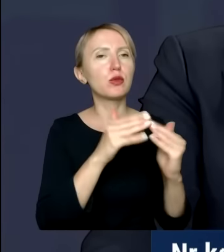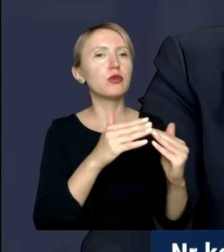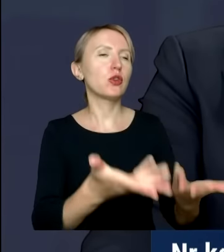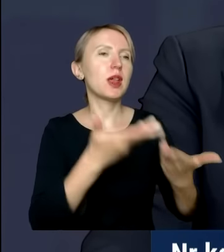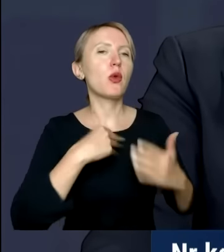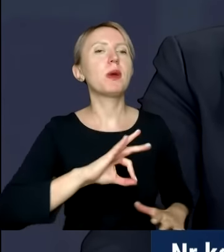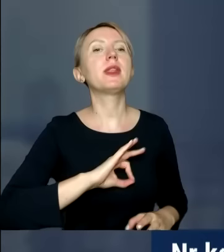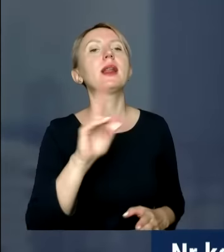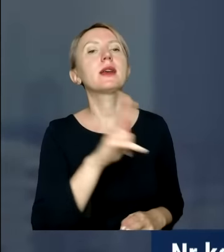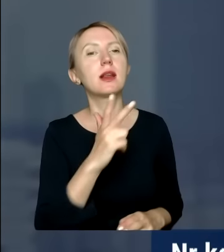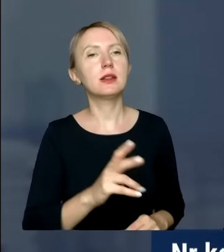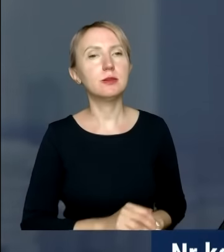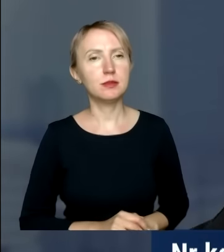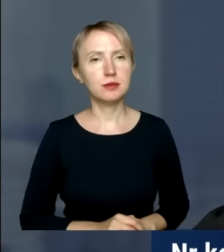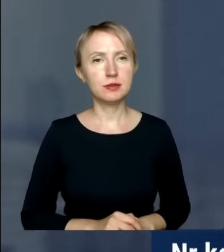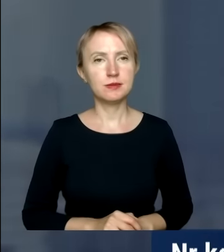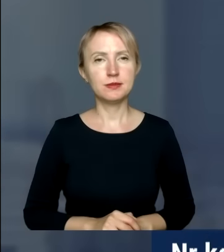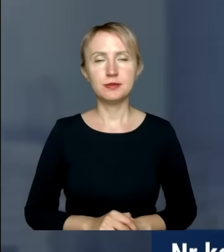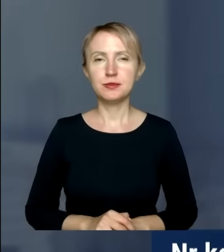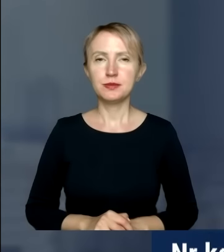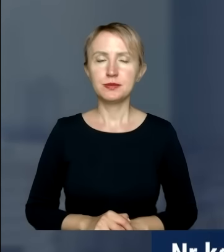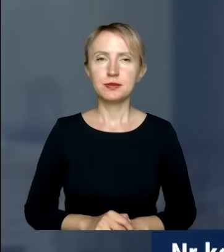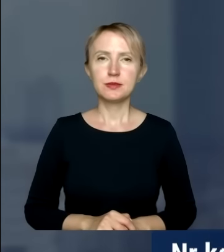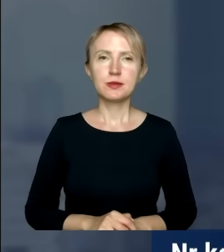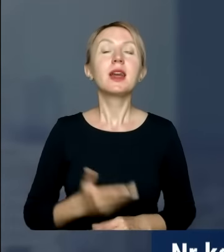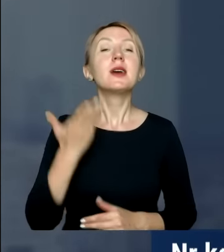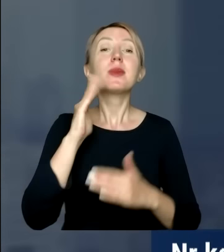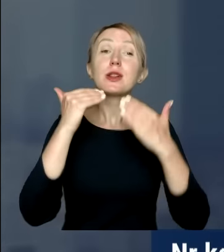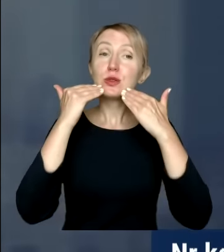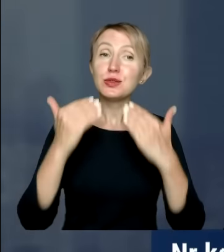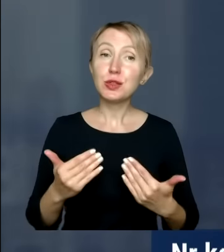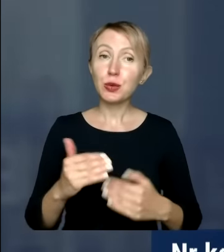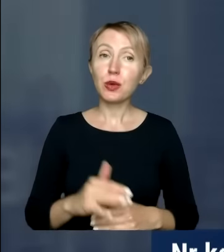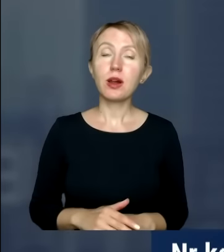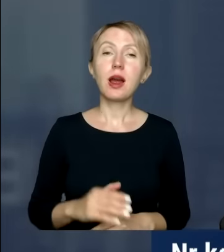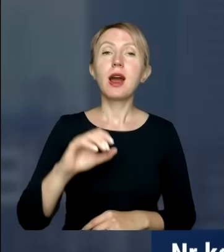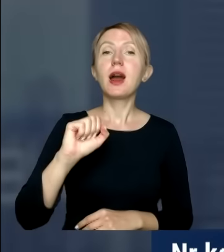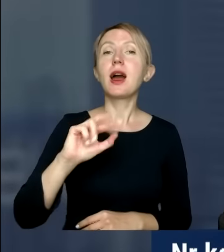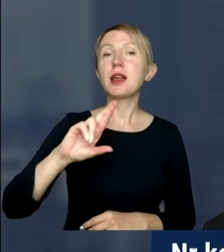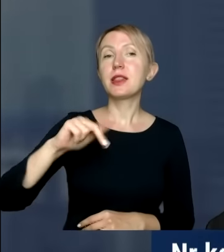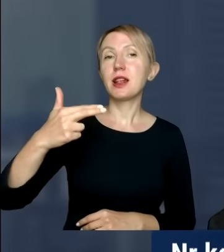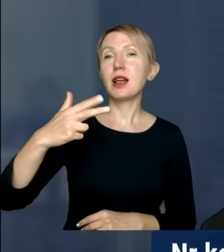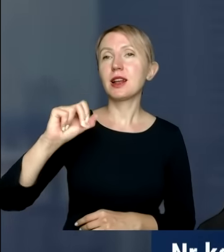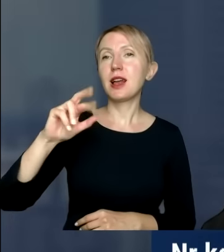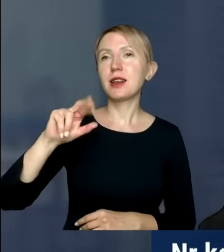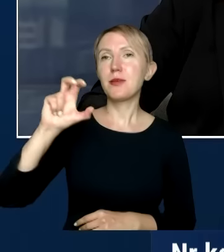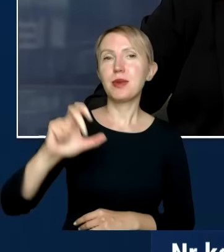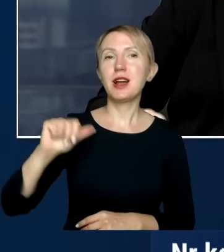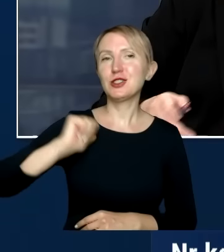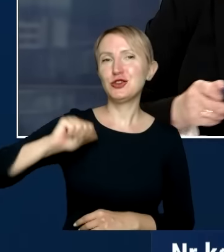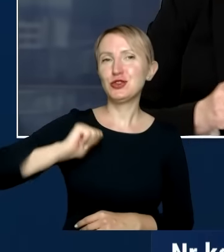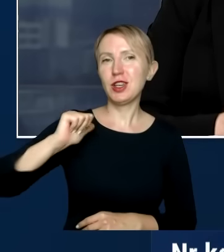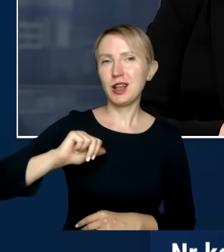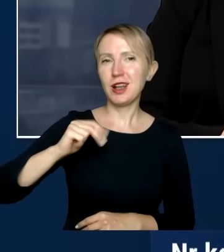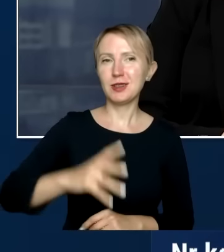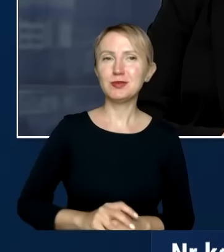to może kiedyś będzie ku temu okazja panowie Ogromnie dziękuję Adrian Kach już wiem że czeka już niecierpliwy